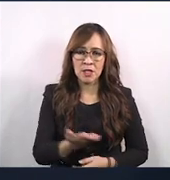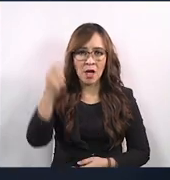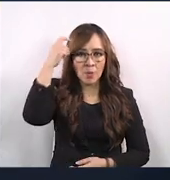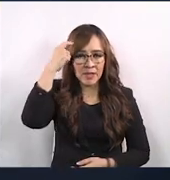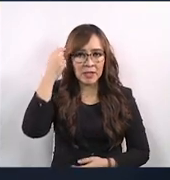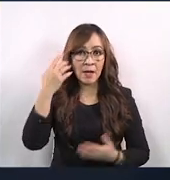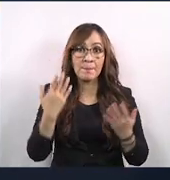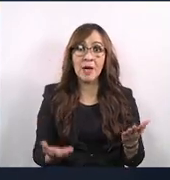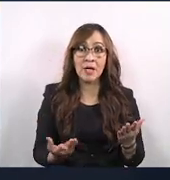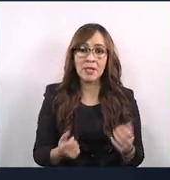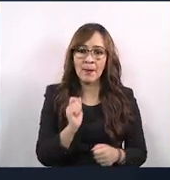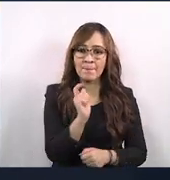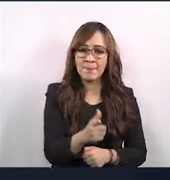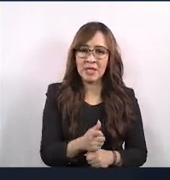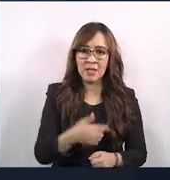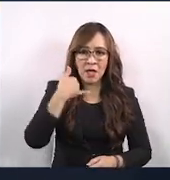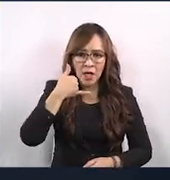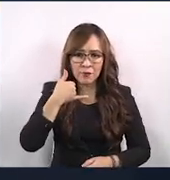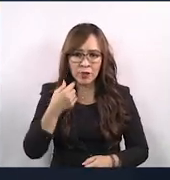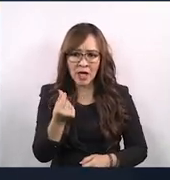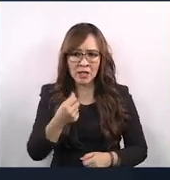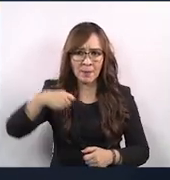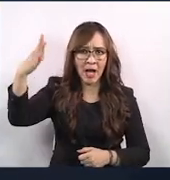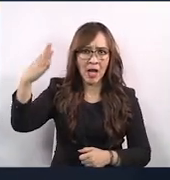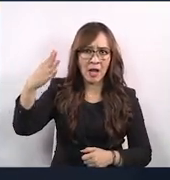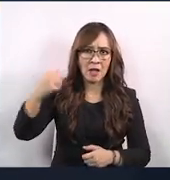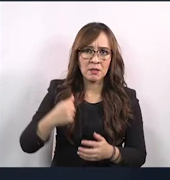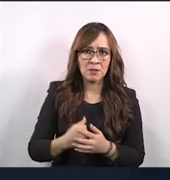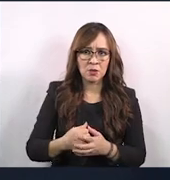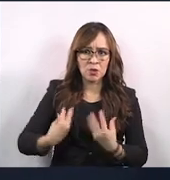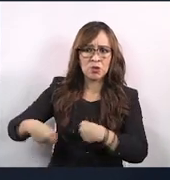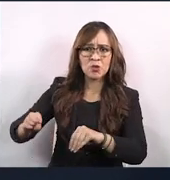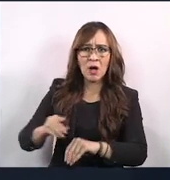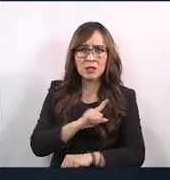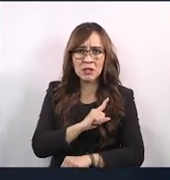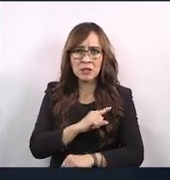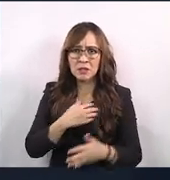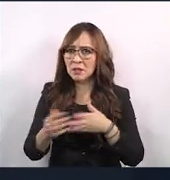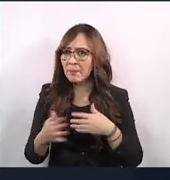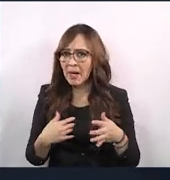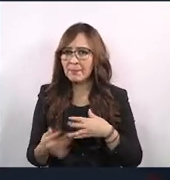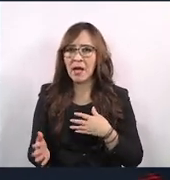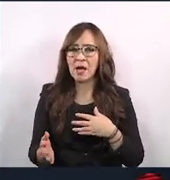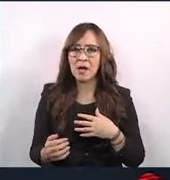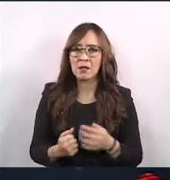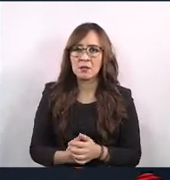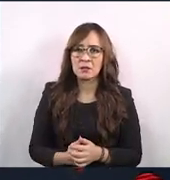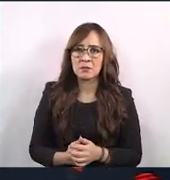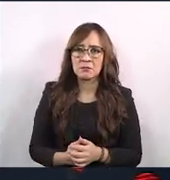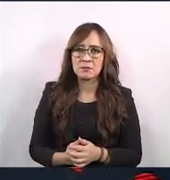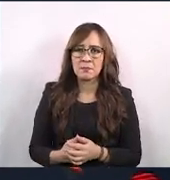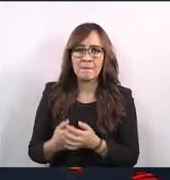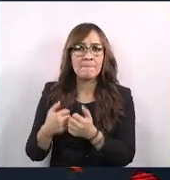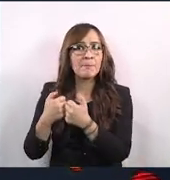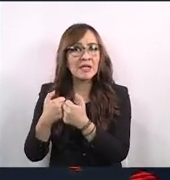Hai yang kau pikirkan bagaimana beli handphone lebih mahal kalau perlu jual diri nggak papa kalau pacaran sama anak orang kaya kalau perlu pacaran ma